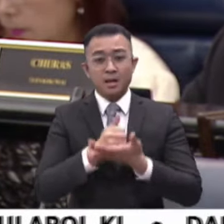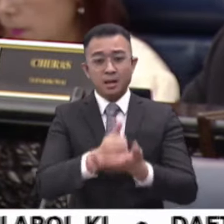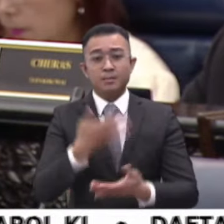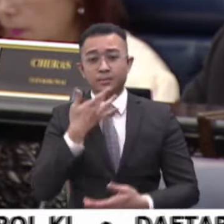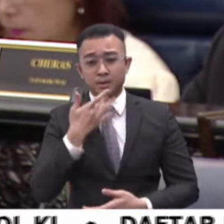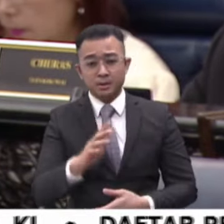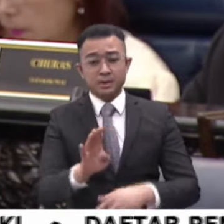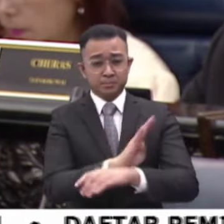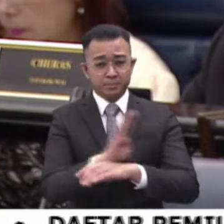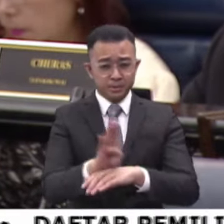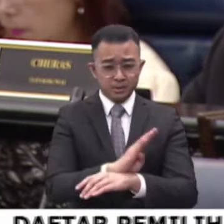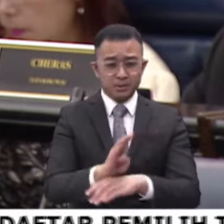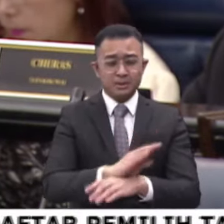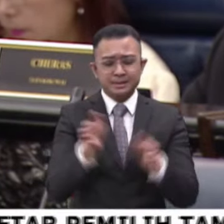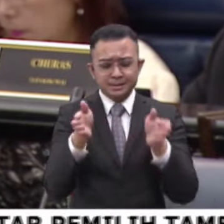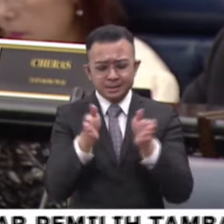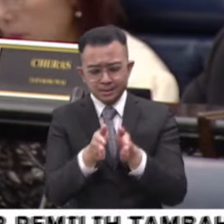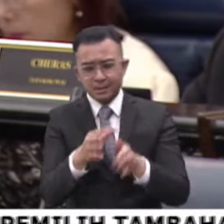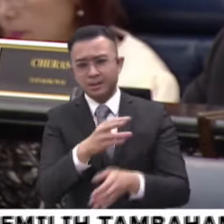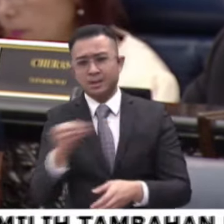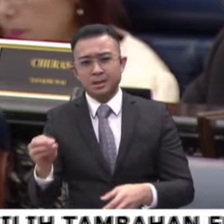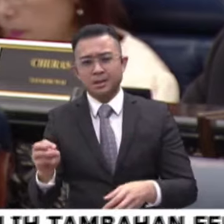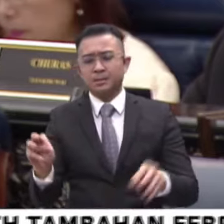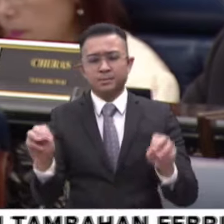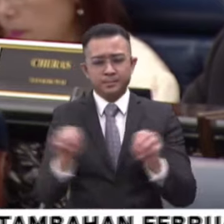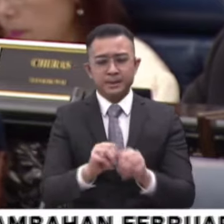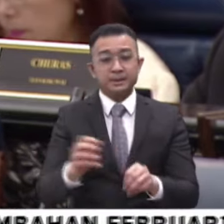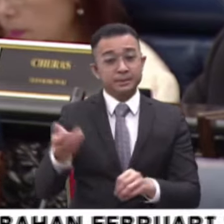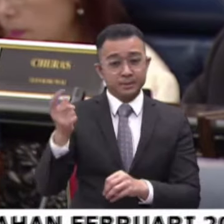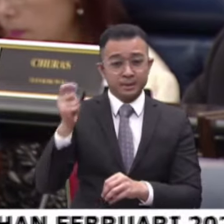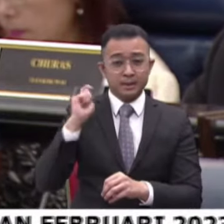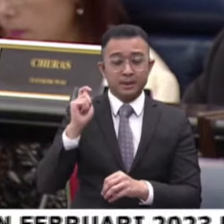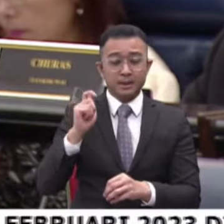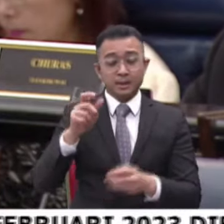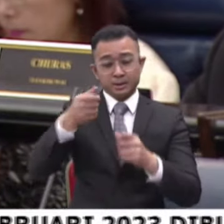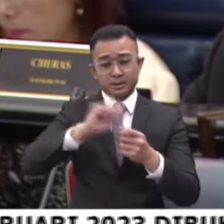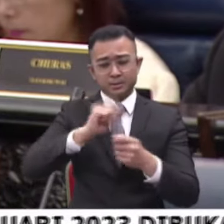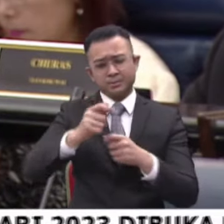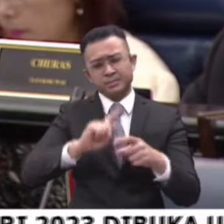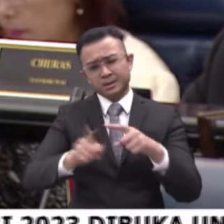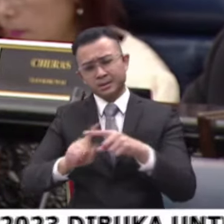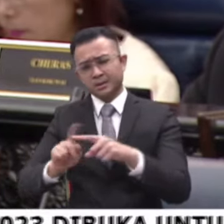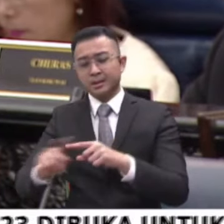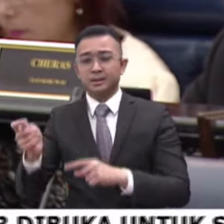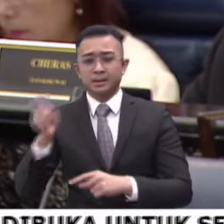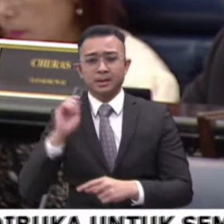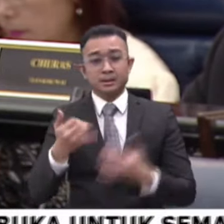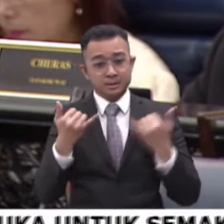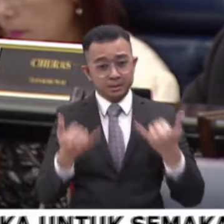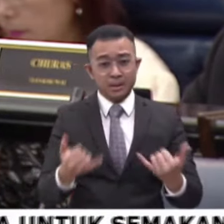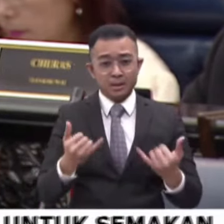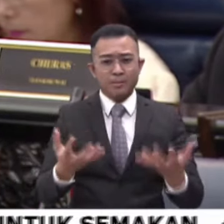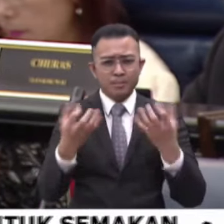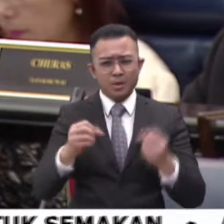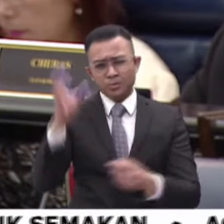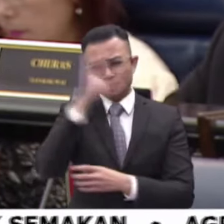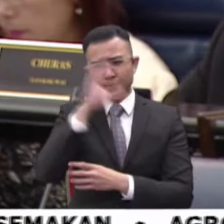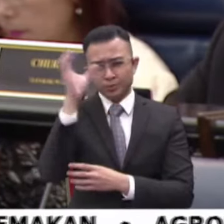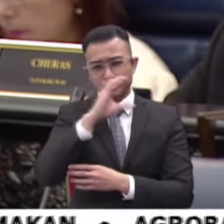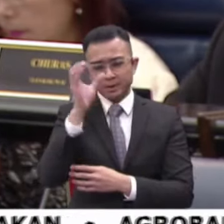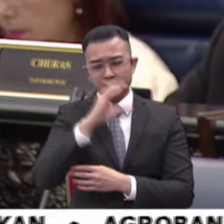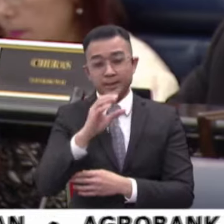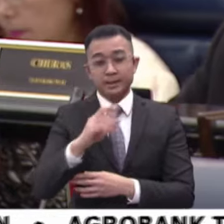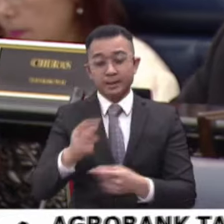nasib peniaga-peniaga kecil seperti saudara ADI melalui Bana DIPS dan ramai lagi yang lain yang kini ingin mencari